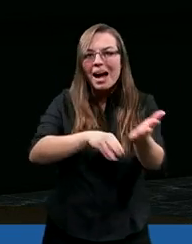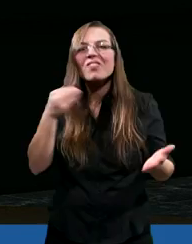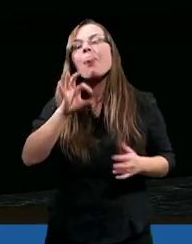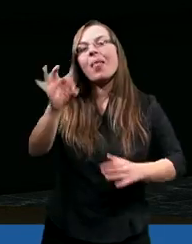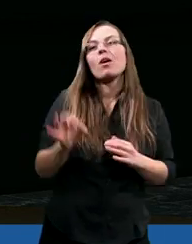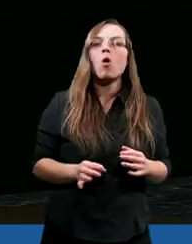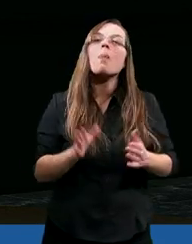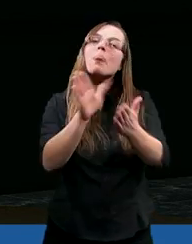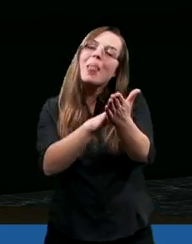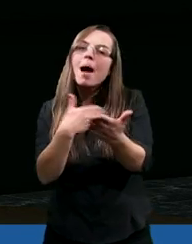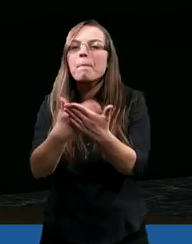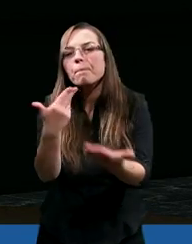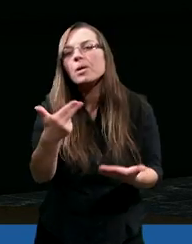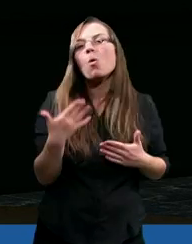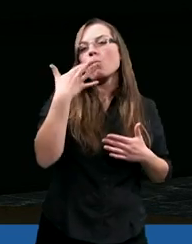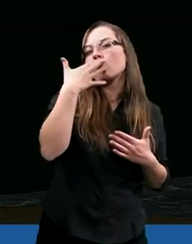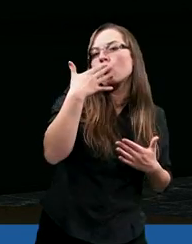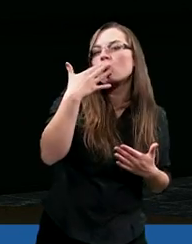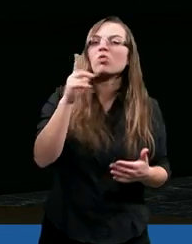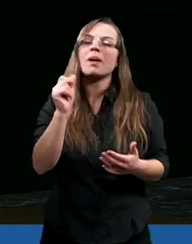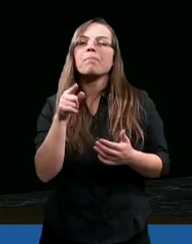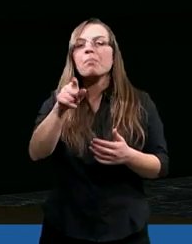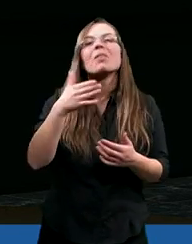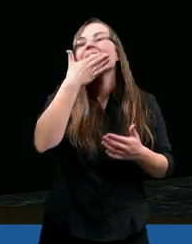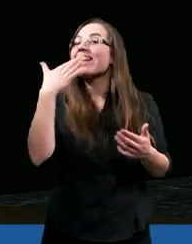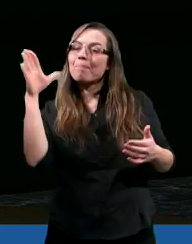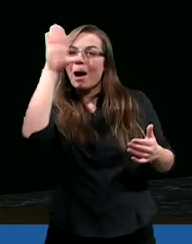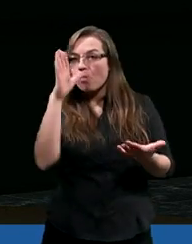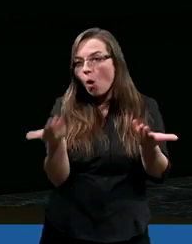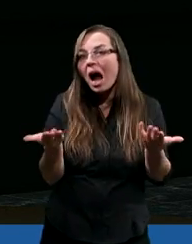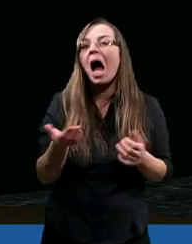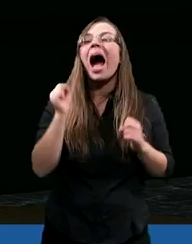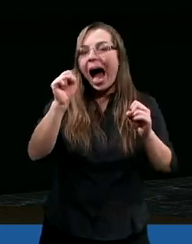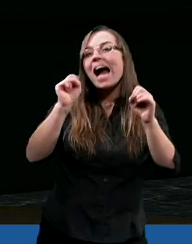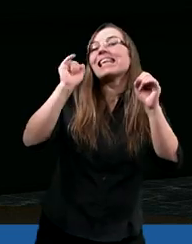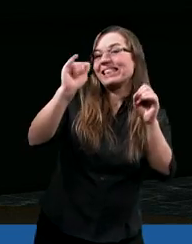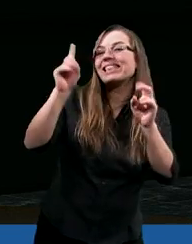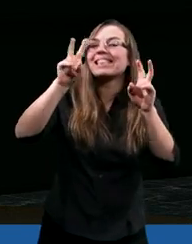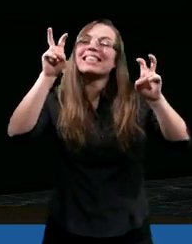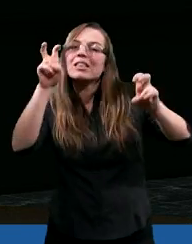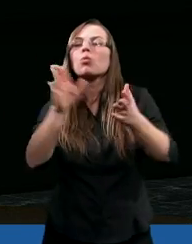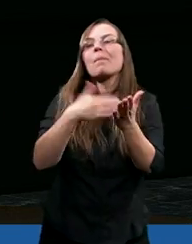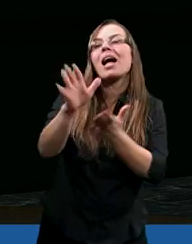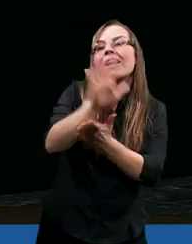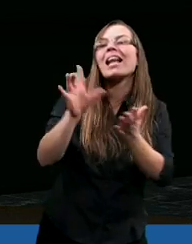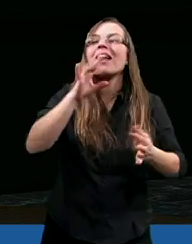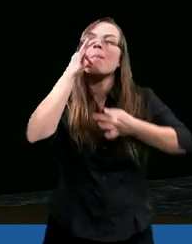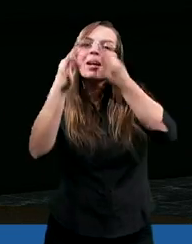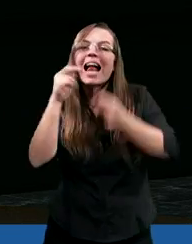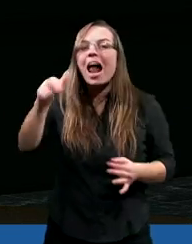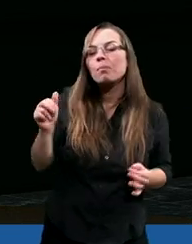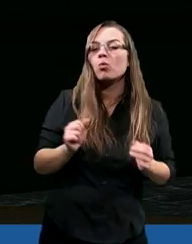Na przykład mówią, że nie ma Boga i cytują tekst z psalmu. Prawda?